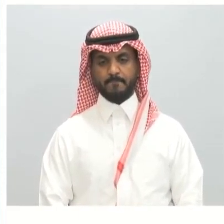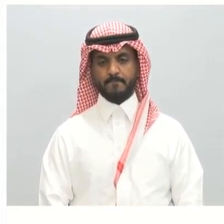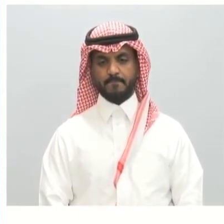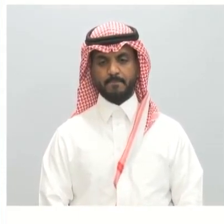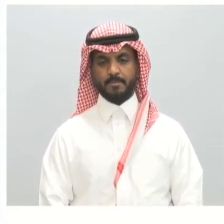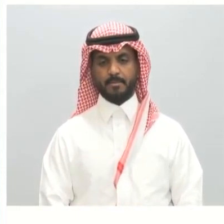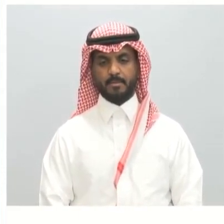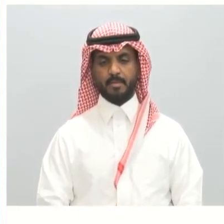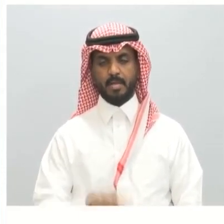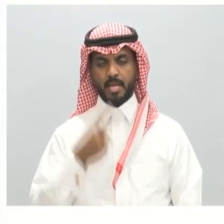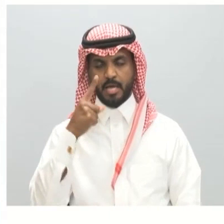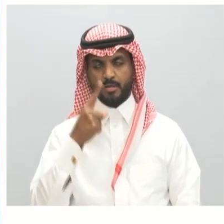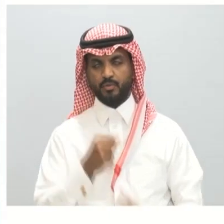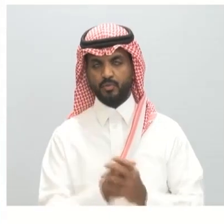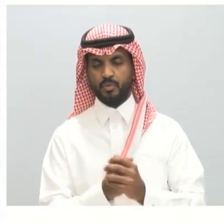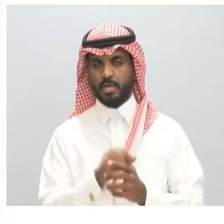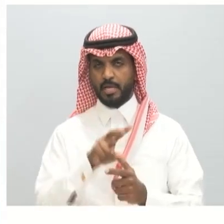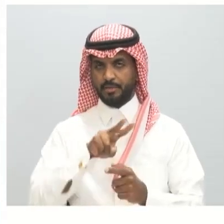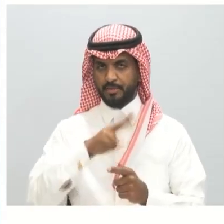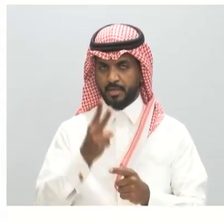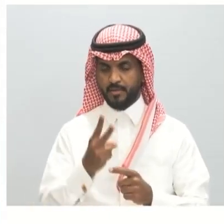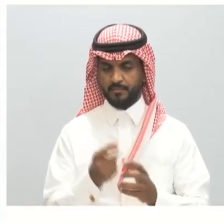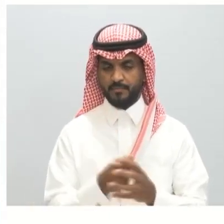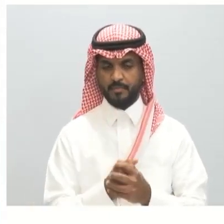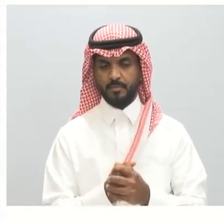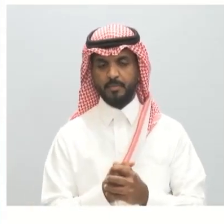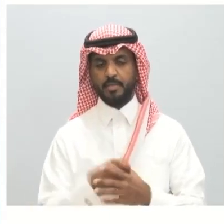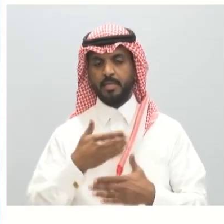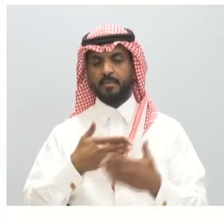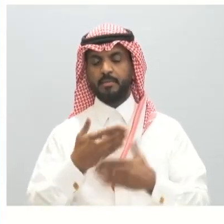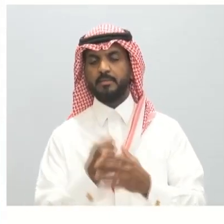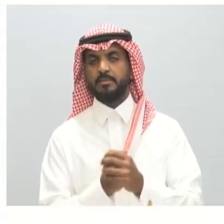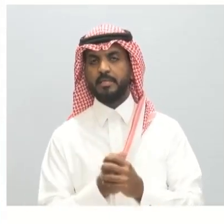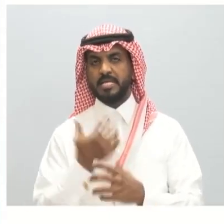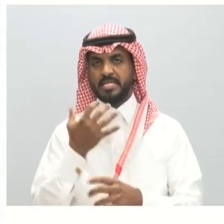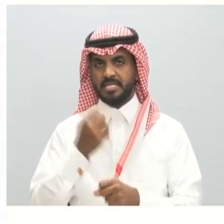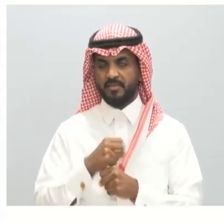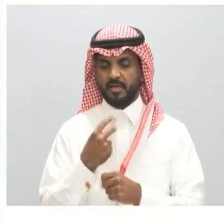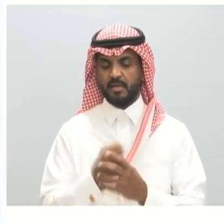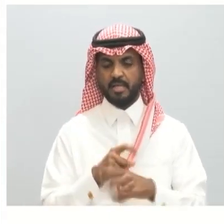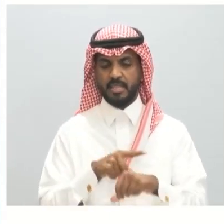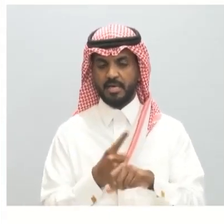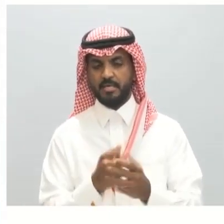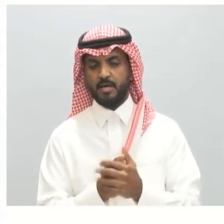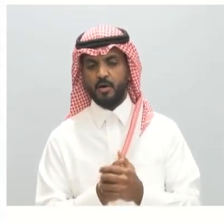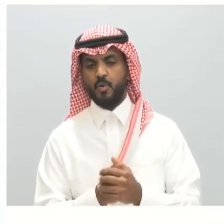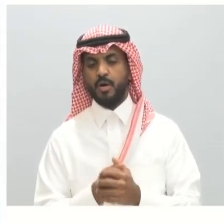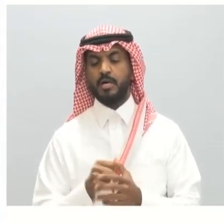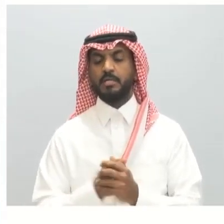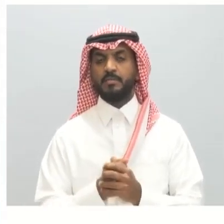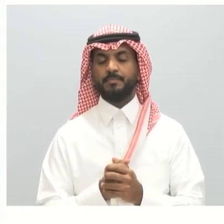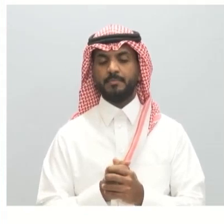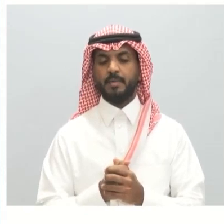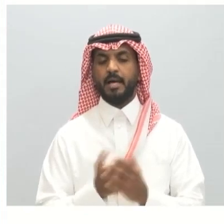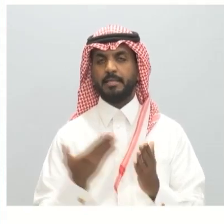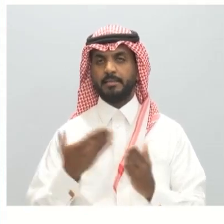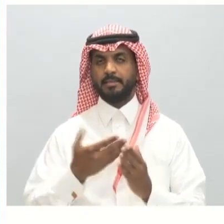اللبنه لاحظنا وجه الاختلاف بين لبنه الانتظار ثانيه ولبنه الانتظار